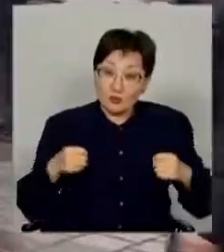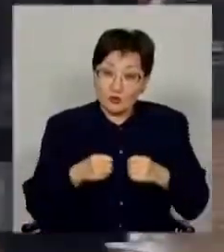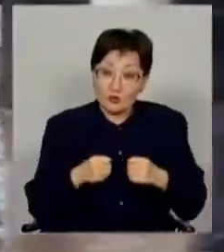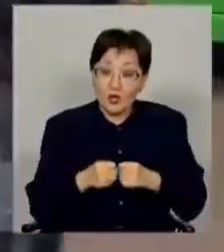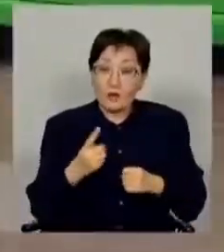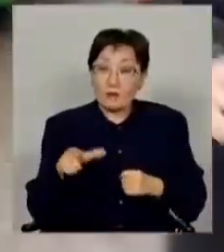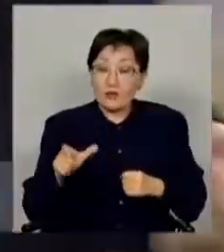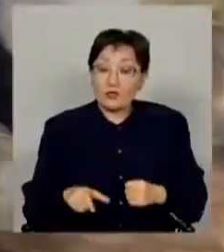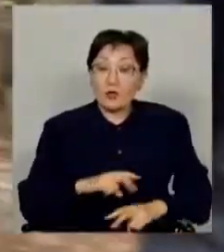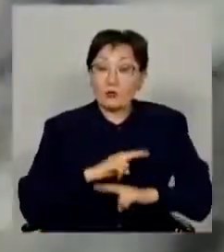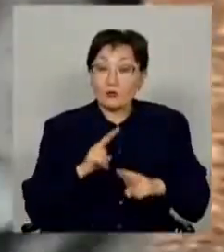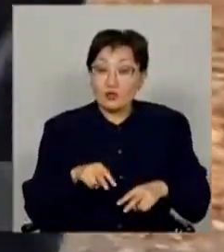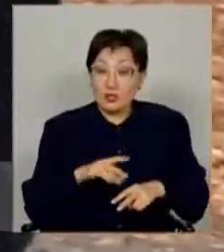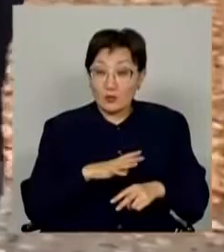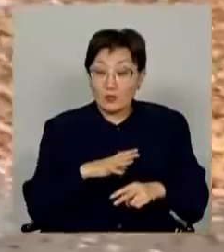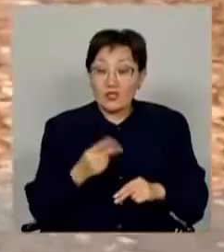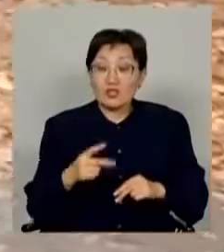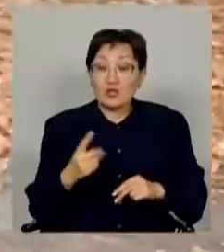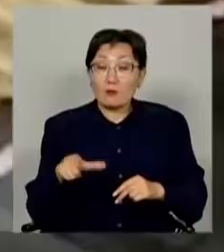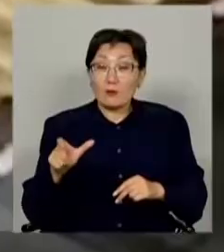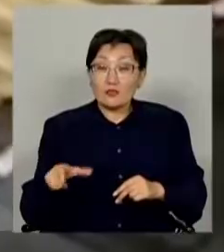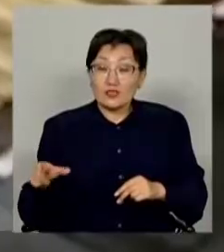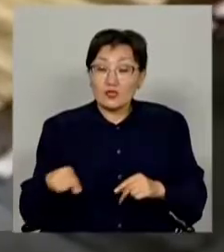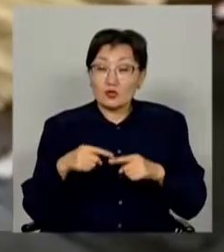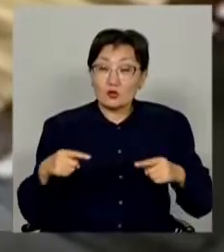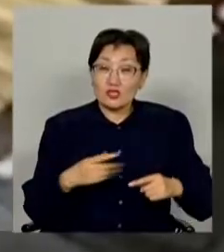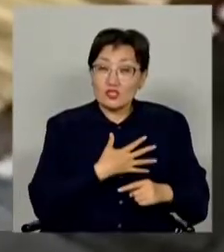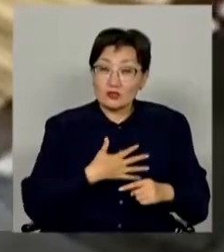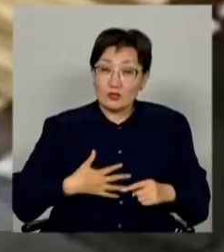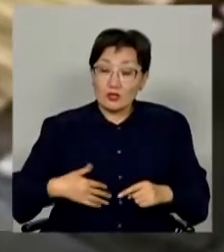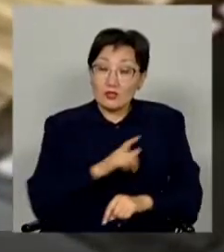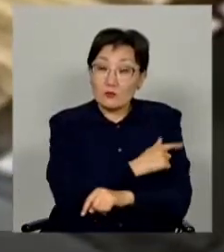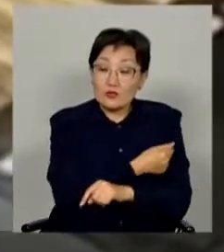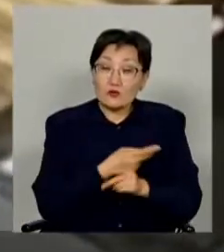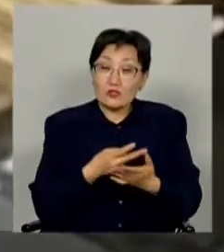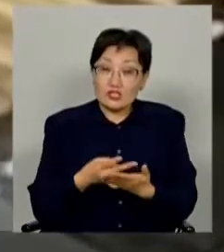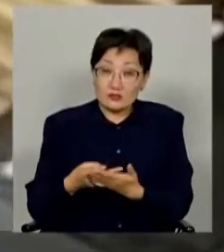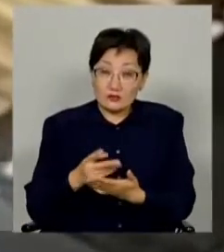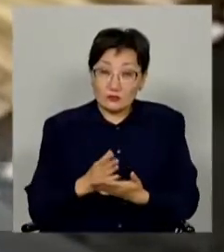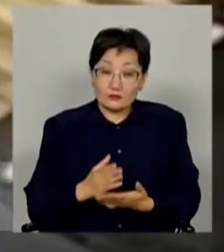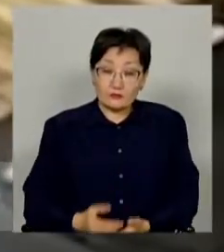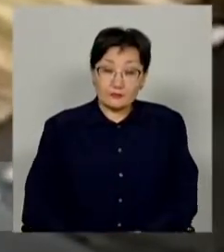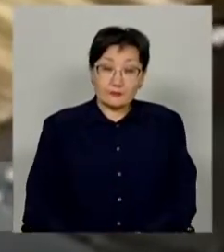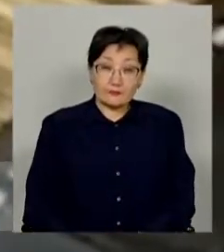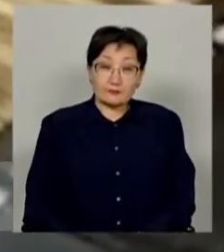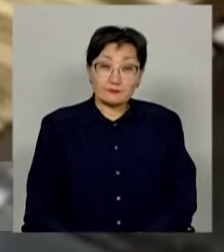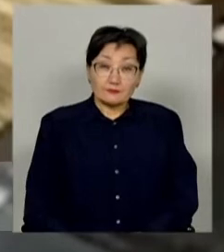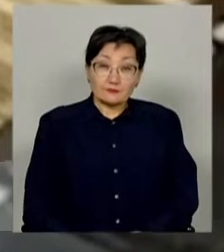бір адам көз жұмған еді. Одан бөлек 21 адам түрлі жарақат алып ауруханаға жеткізілген болатын.